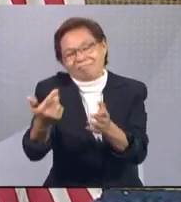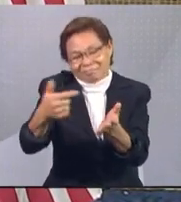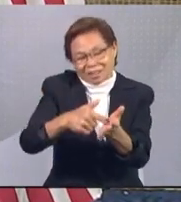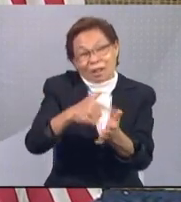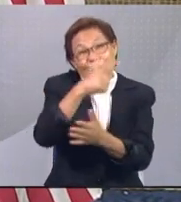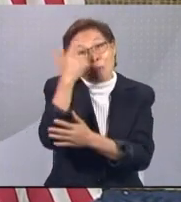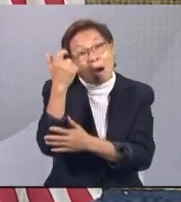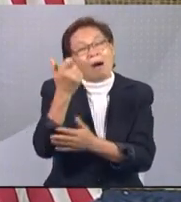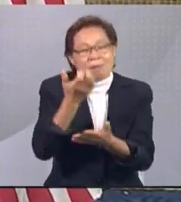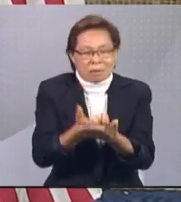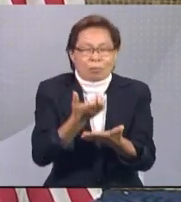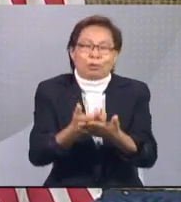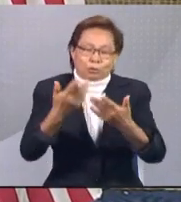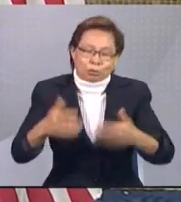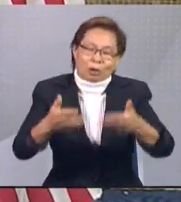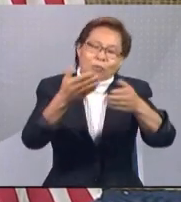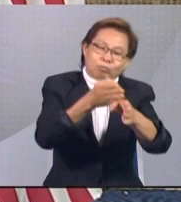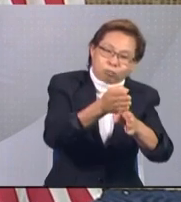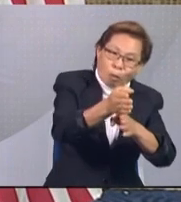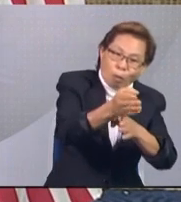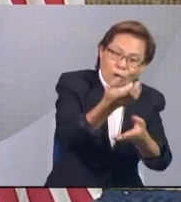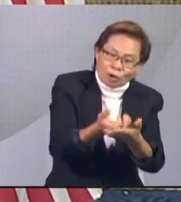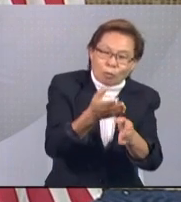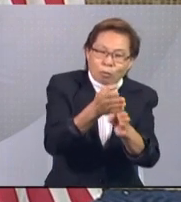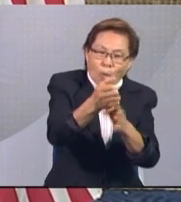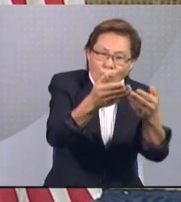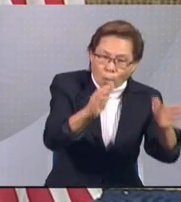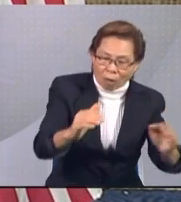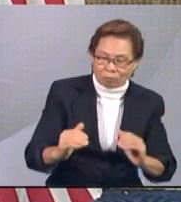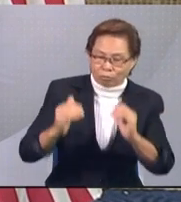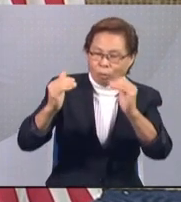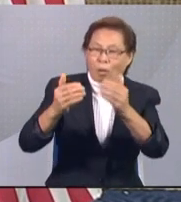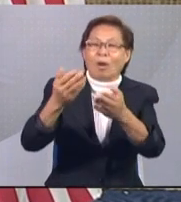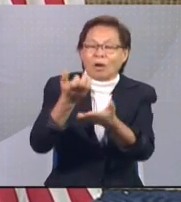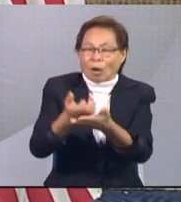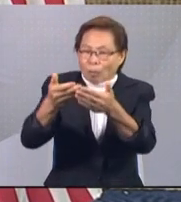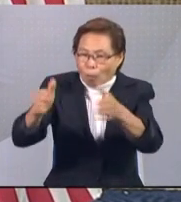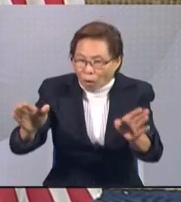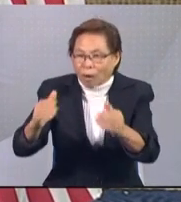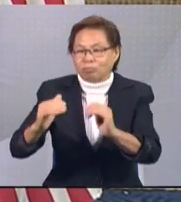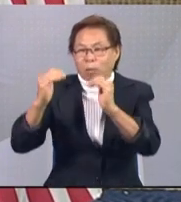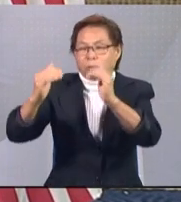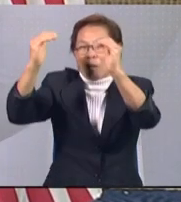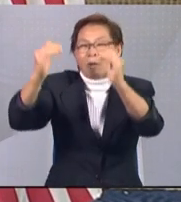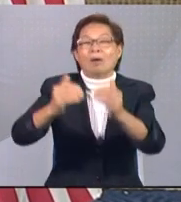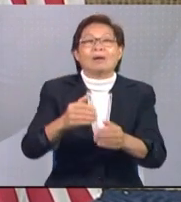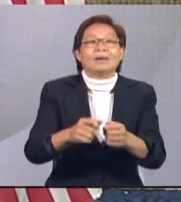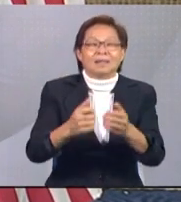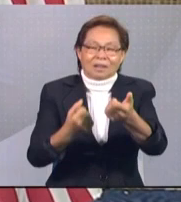Memandangkan ekonomi telah pun dibuka secara berperingkat, subsidi upah ini ditetapkan pada